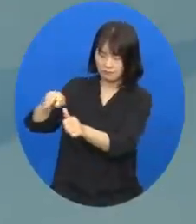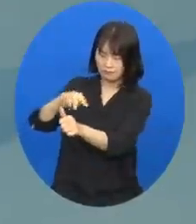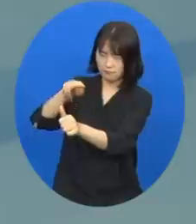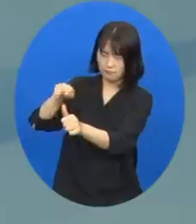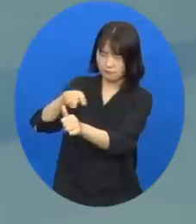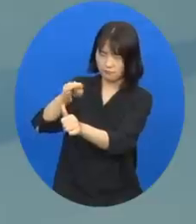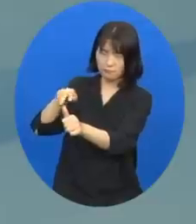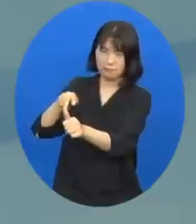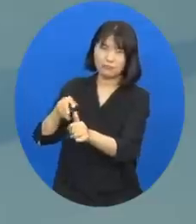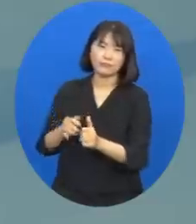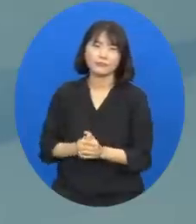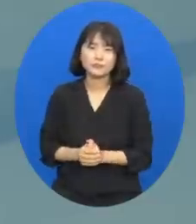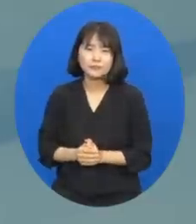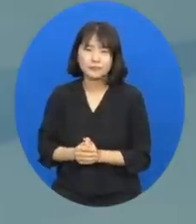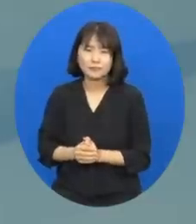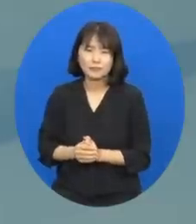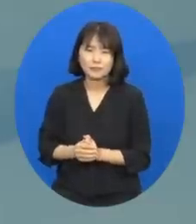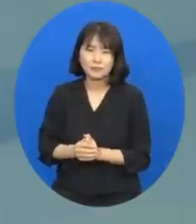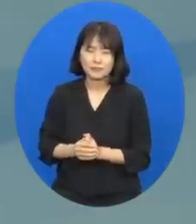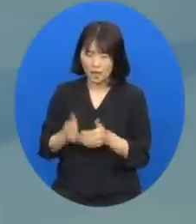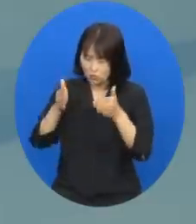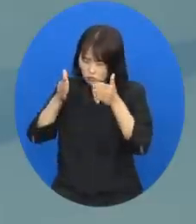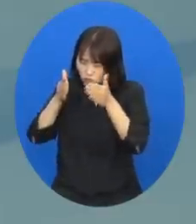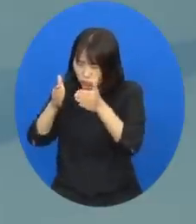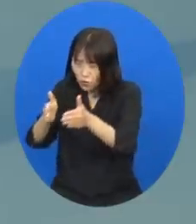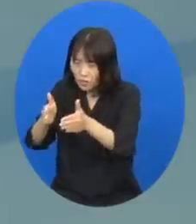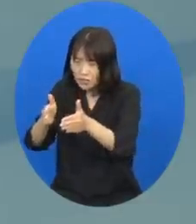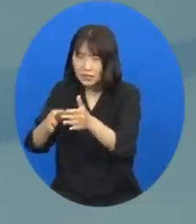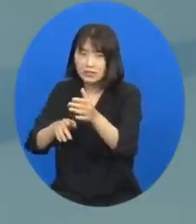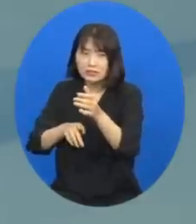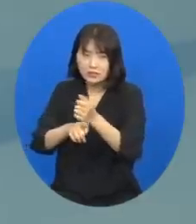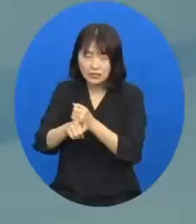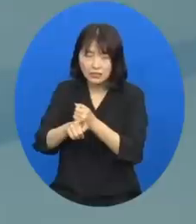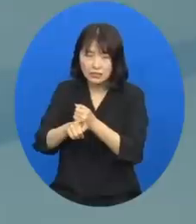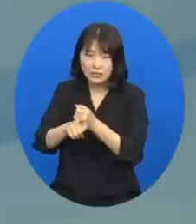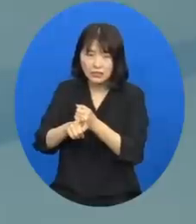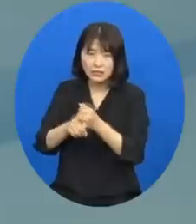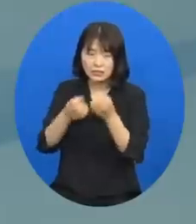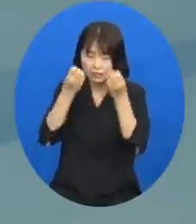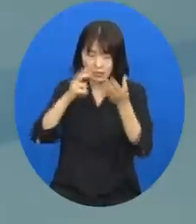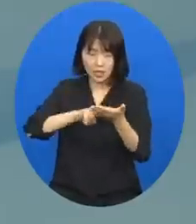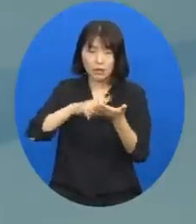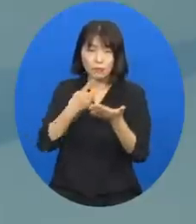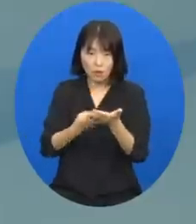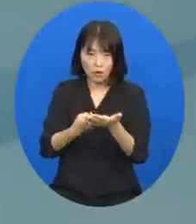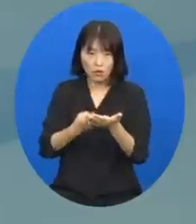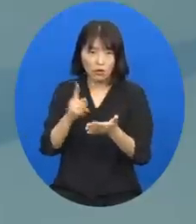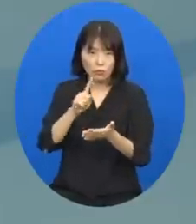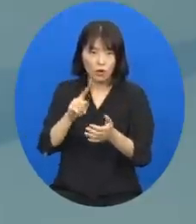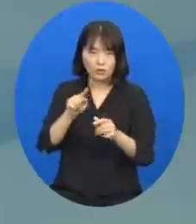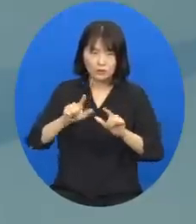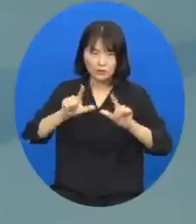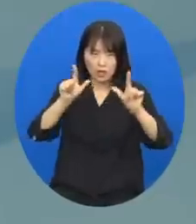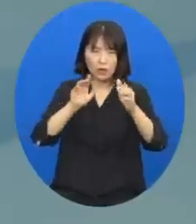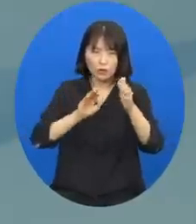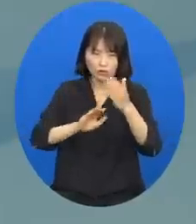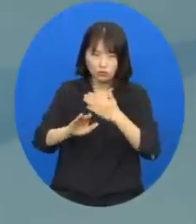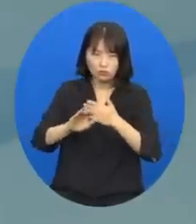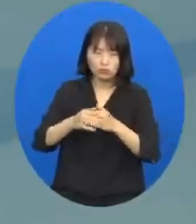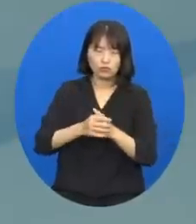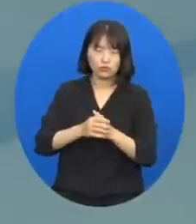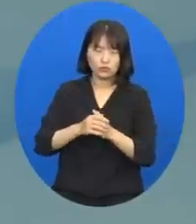되어 있죠 이 주목했다 라는 부분을 3번 역은 이렇게 번역을 했습니다 그날부터 4 오른 바위 슬 시기하고